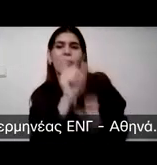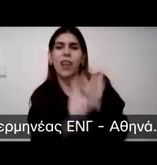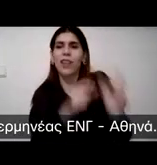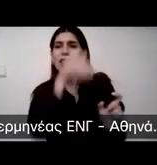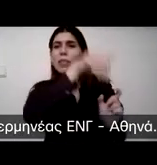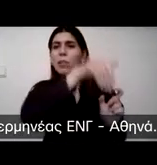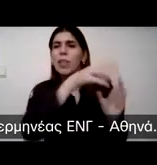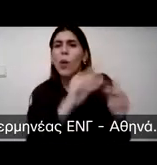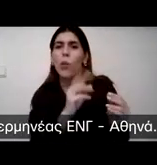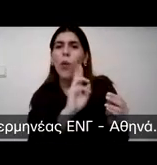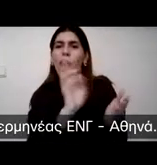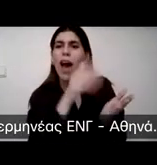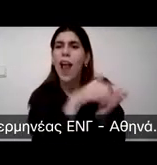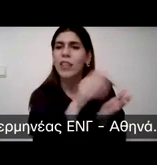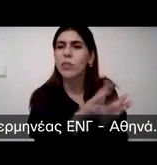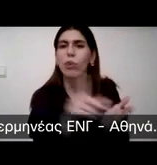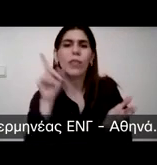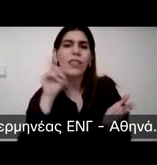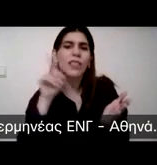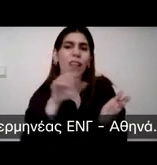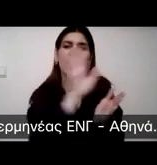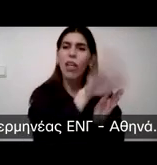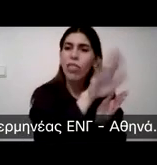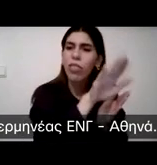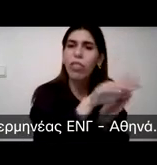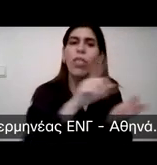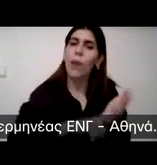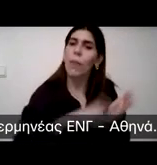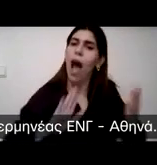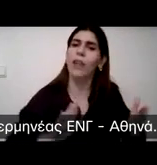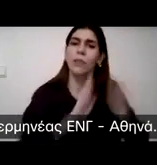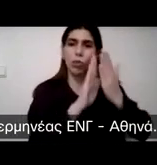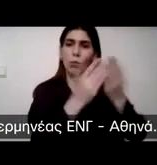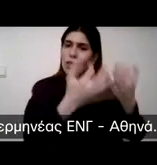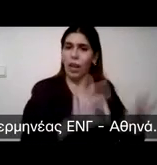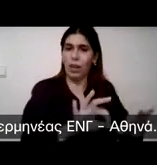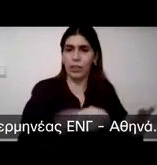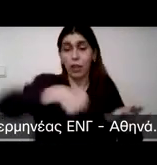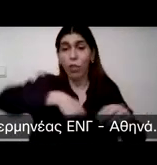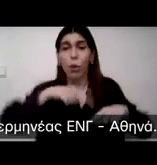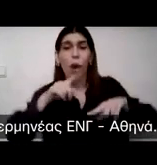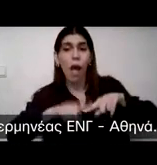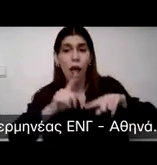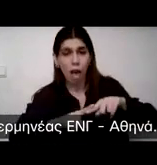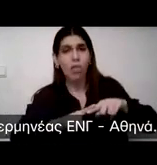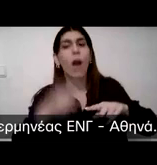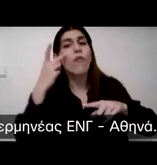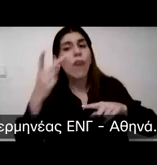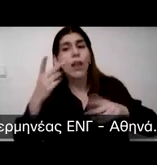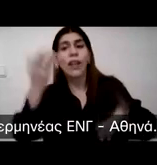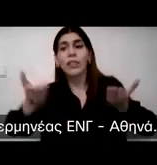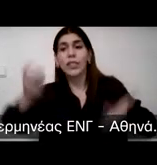του». Φωτίζεται η πρόοδος στο ζήτημα αυτό στην Ελλάδα, υπογραμμίζεται ότι διεθνώς το πλαίσιο του